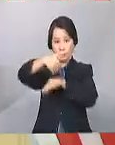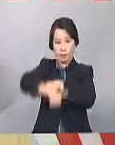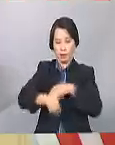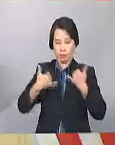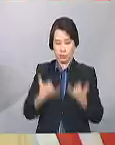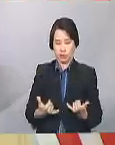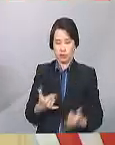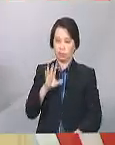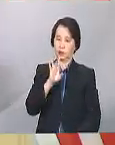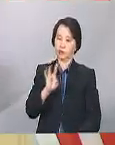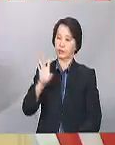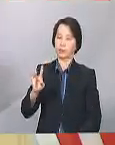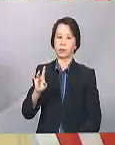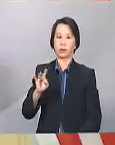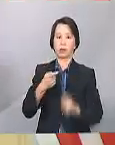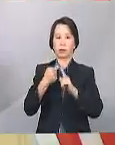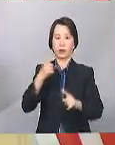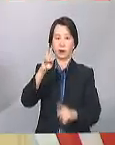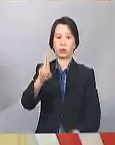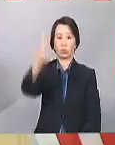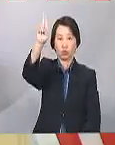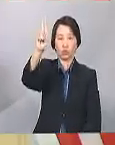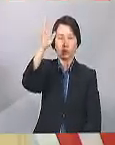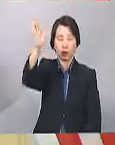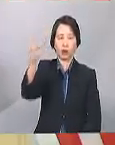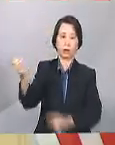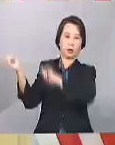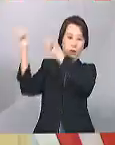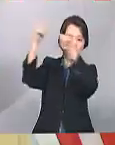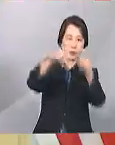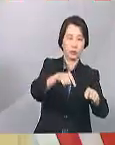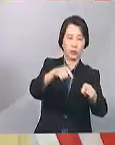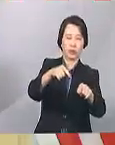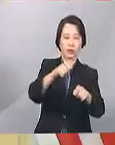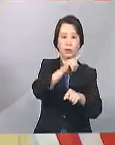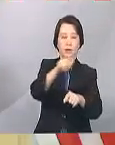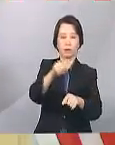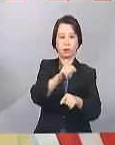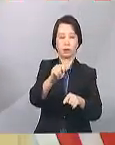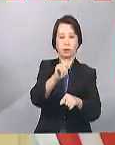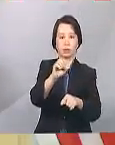pelajar daripada zon utara akan bergerak ke zon tengah.